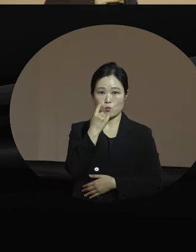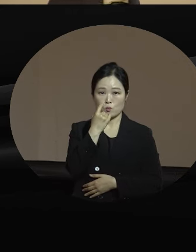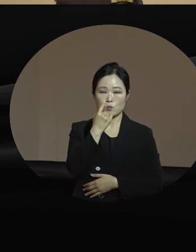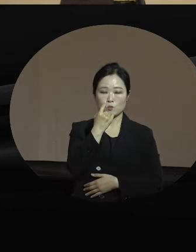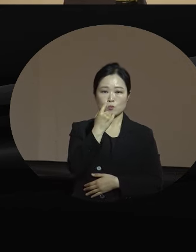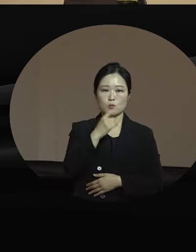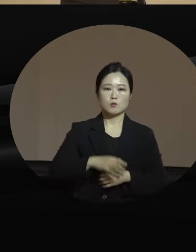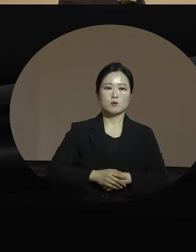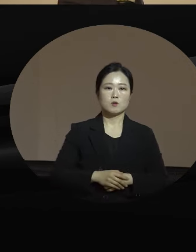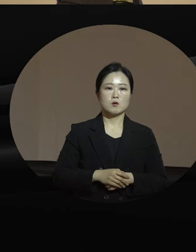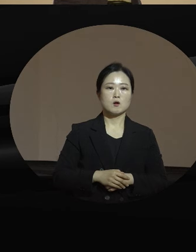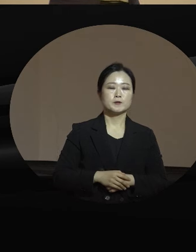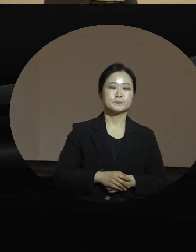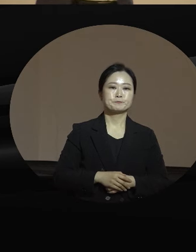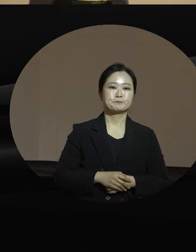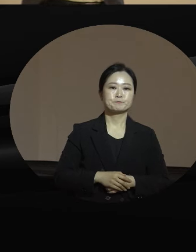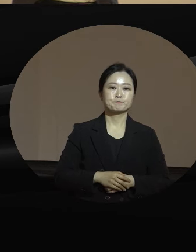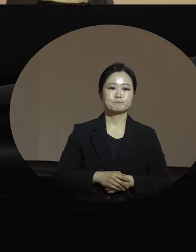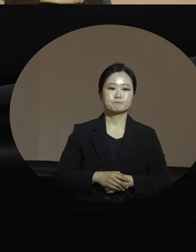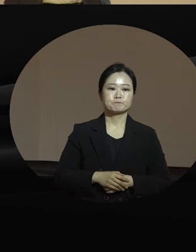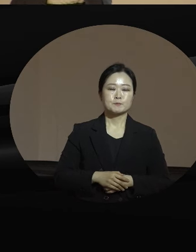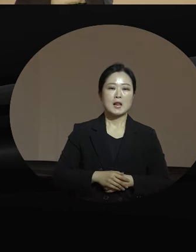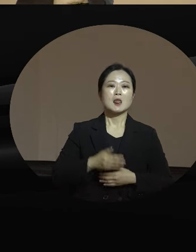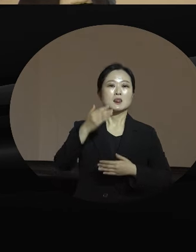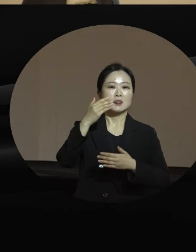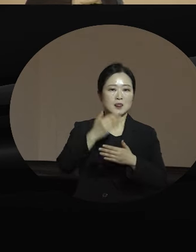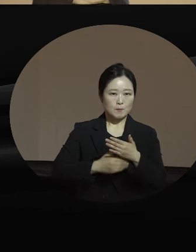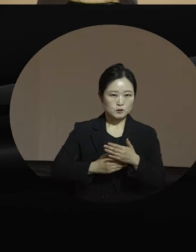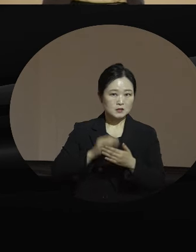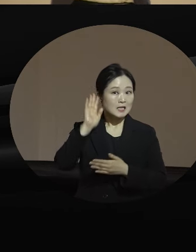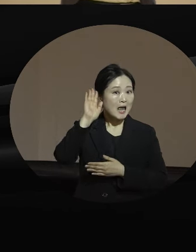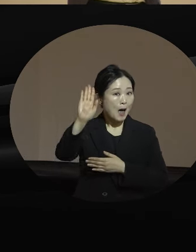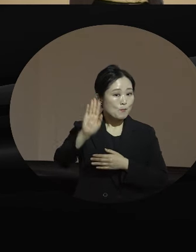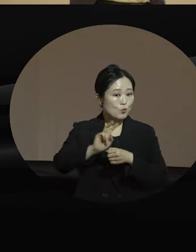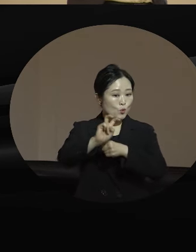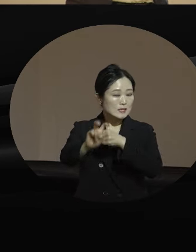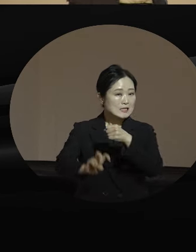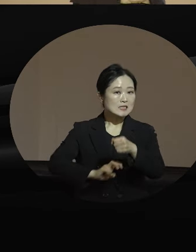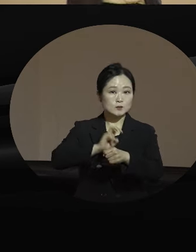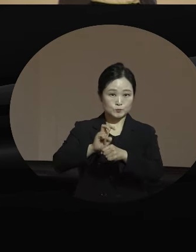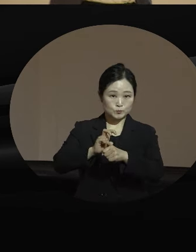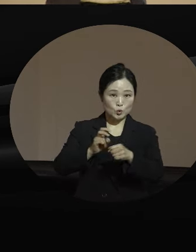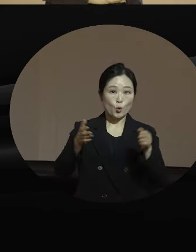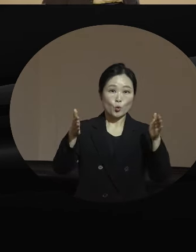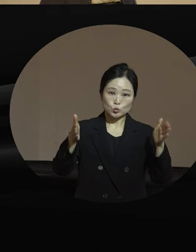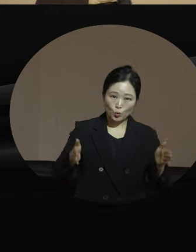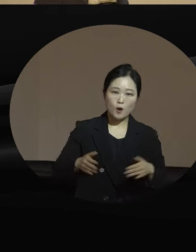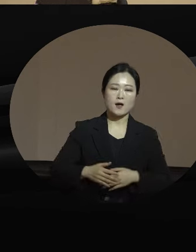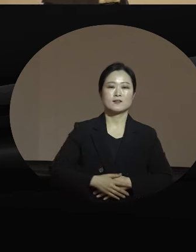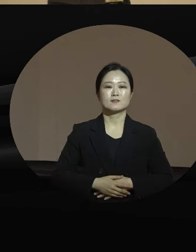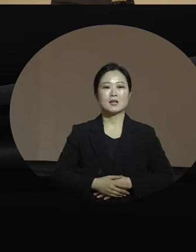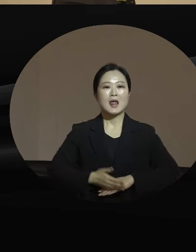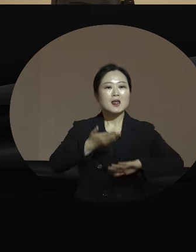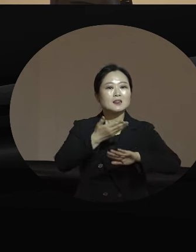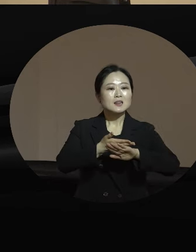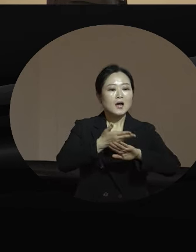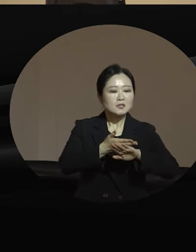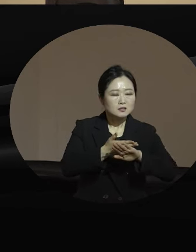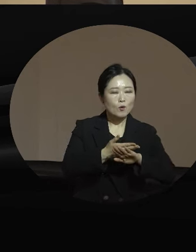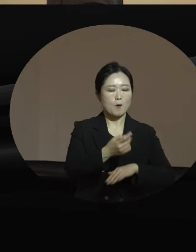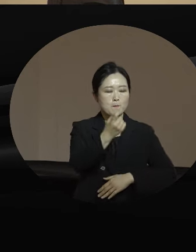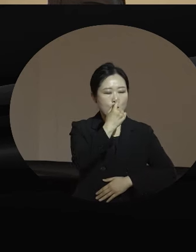회계사로 40년, 20년을 살았으면 나머지 20년은 다른 기자로 살던 뭐 아티스트로 살던 다른 걸 살고 싶어 할